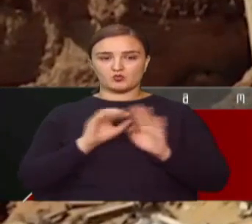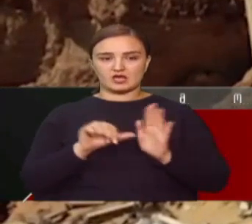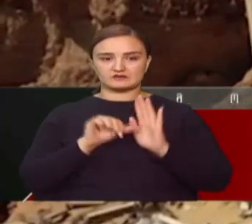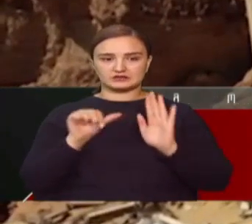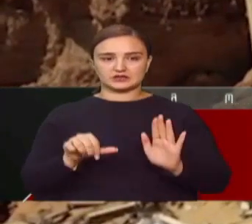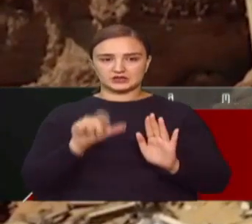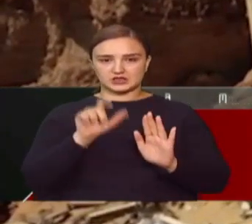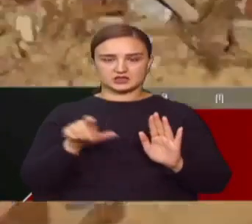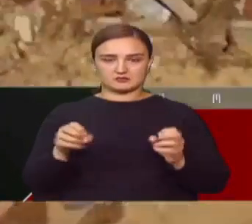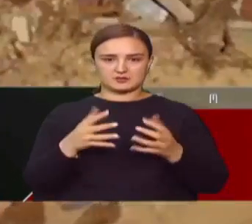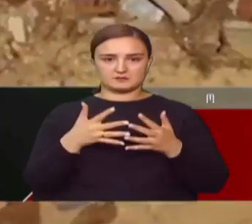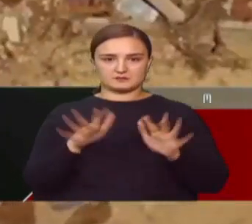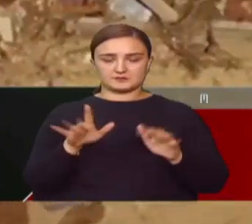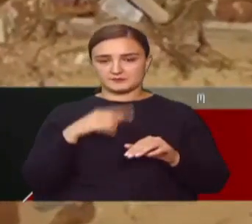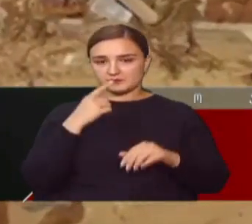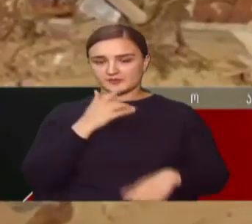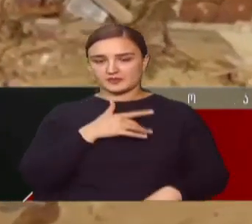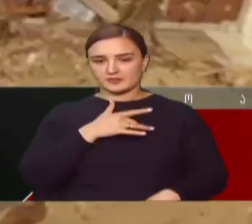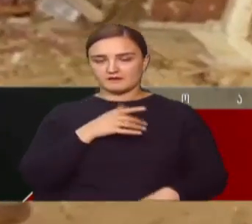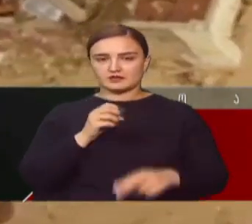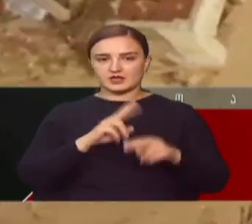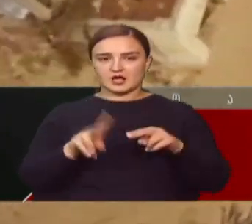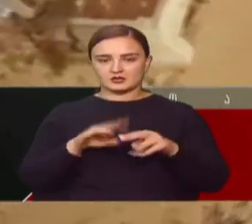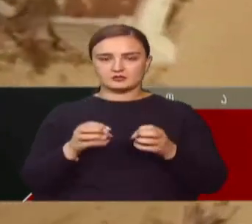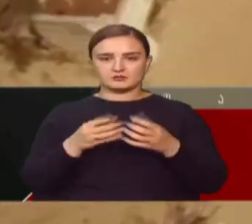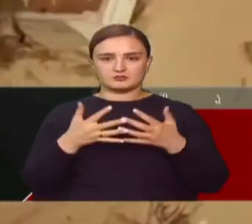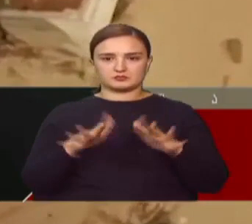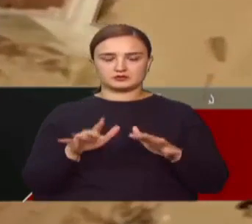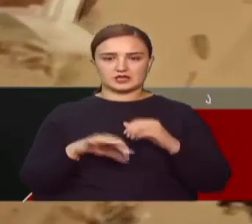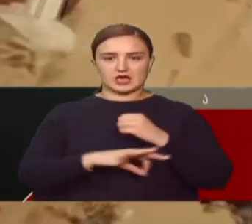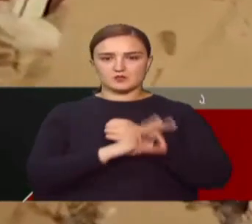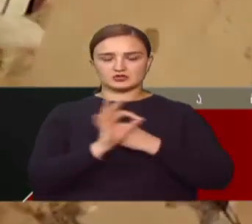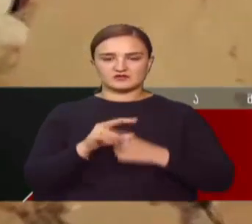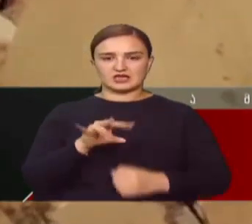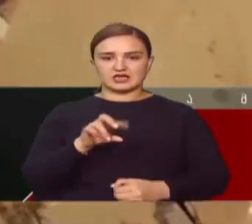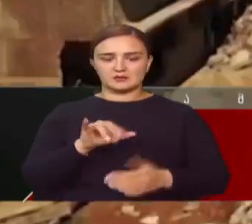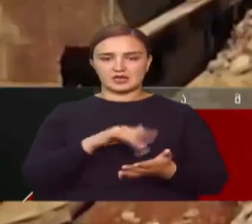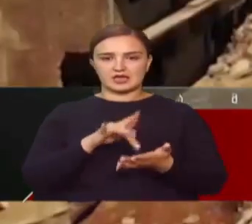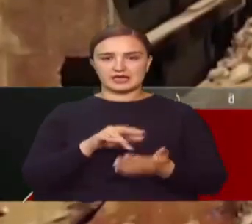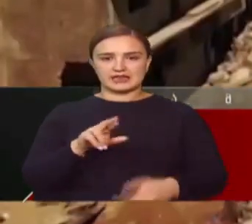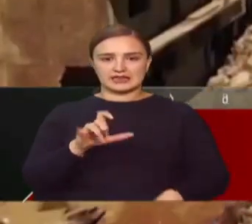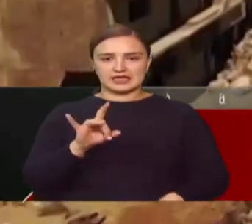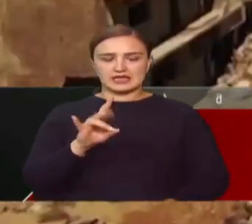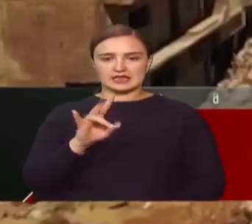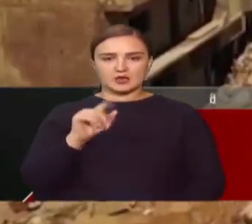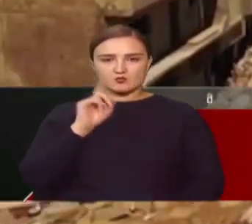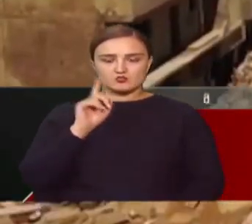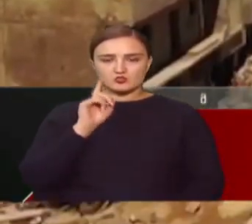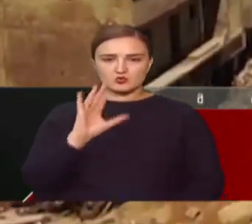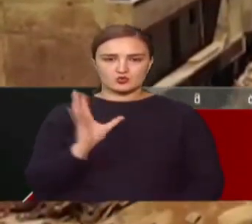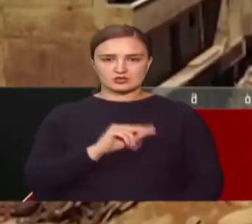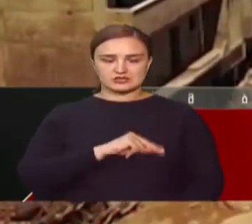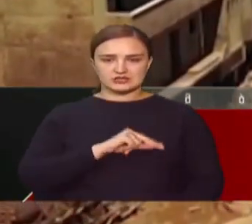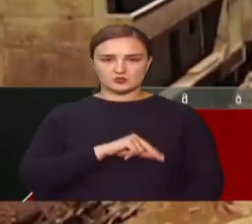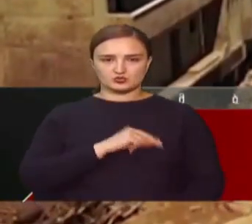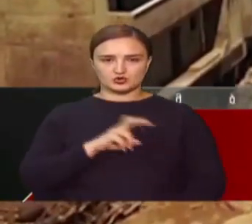6000-ს გადააჭარბა. Ვარაუდობენ, რომ დანაკარგი გაცილებით დიდია. Აღმოსავლეთ ლიბიის ქალაქი დერნა, სადაც ახალგაზრდები ძირითადად